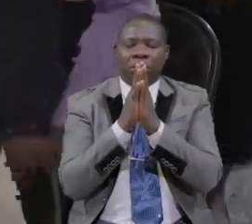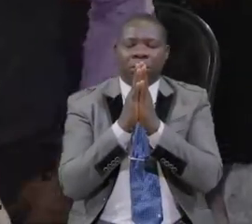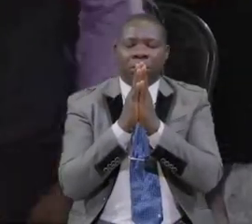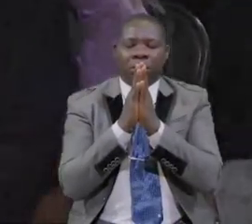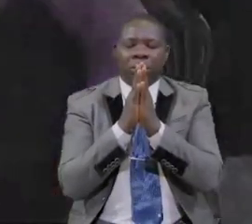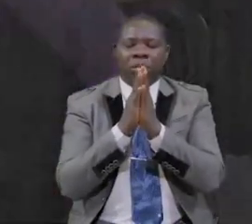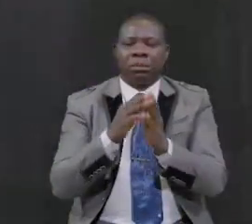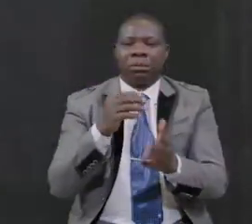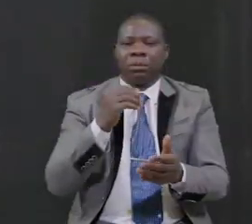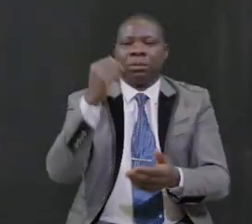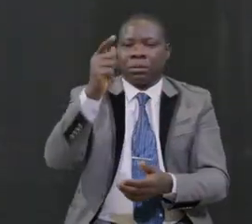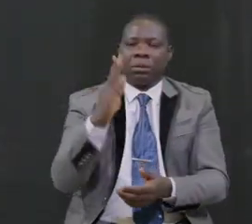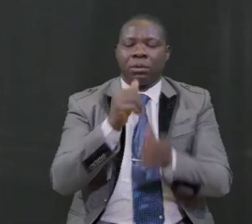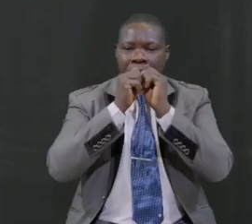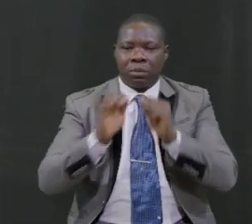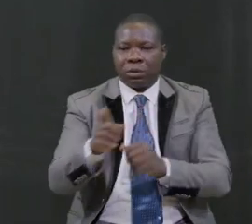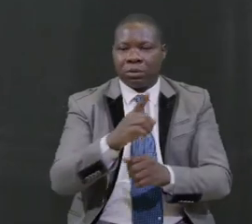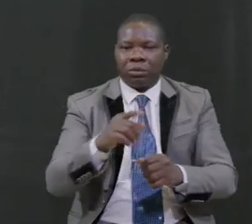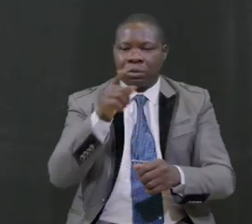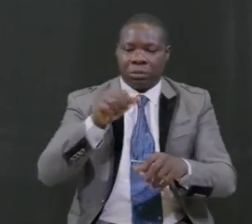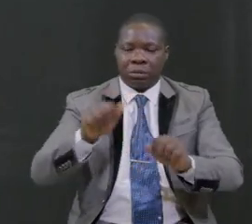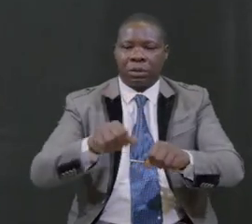Que Dieu te bénisse. Vous pouvez vous asseoir.